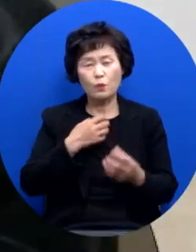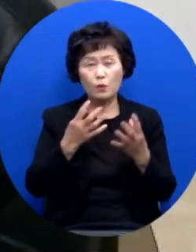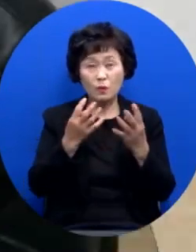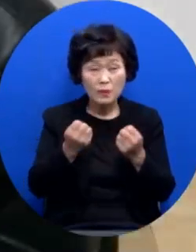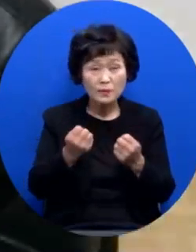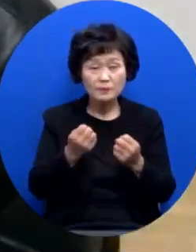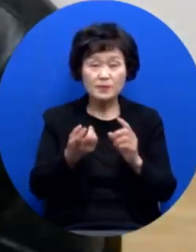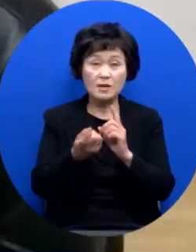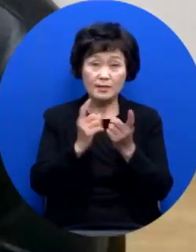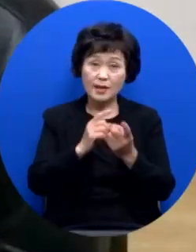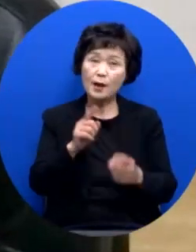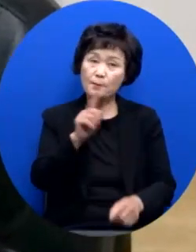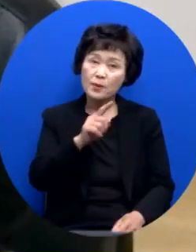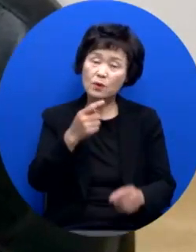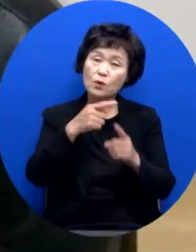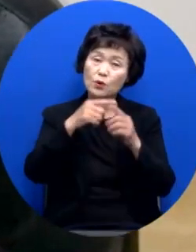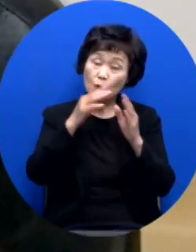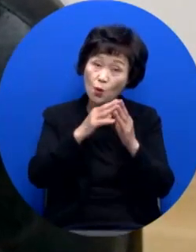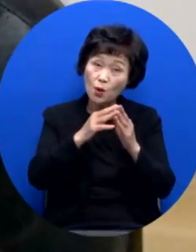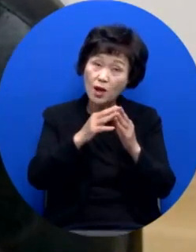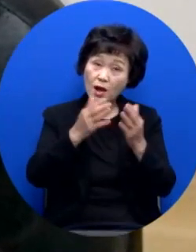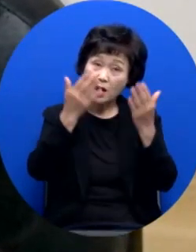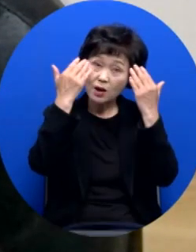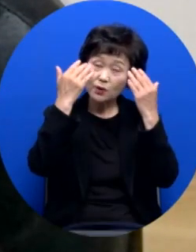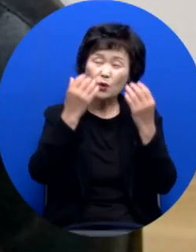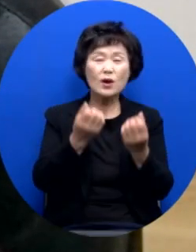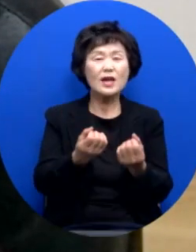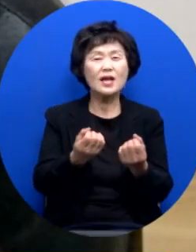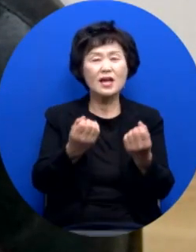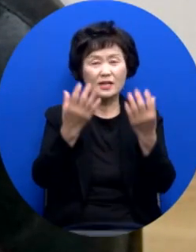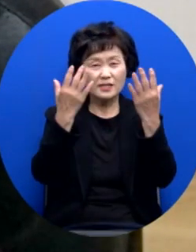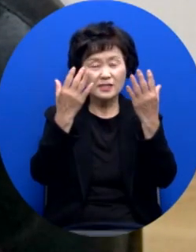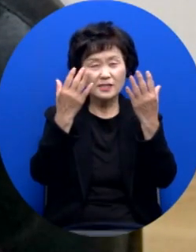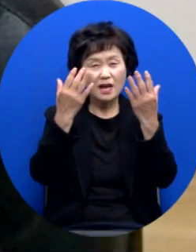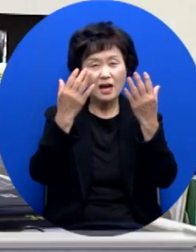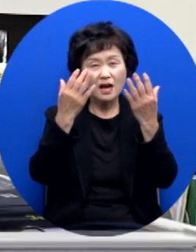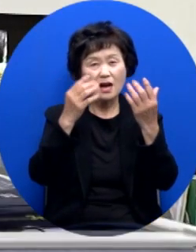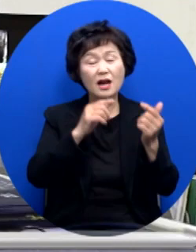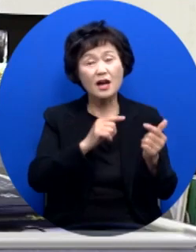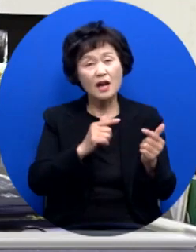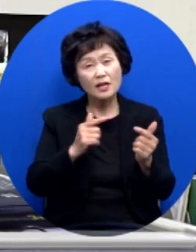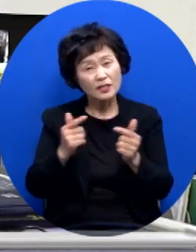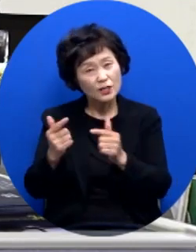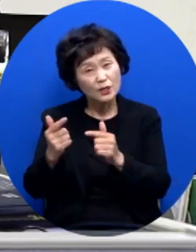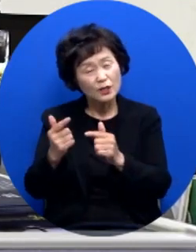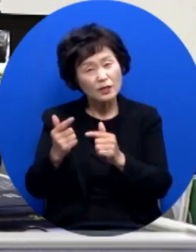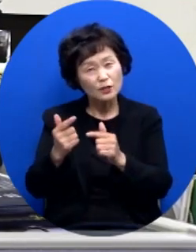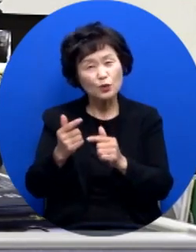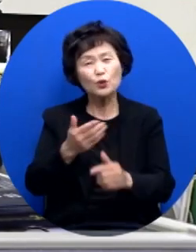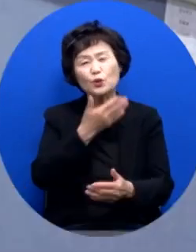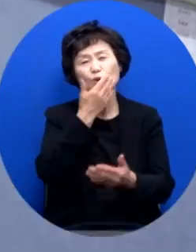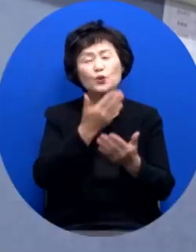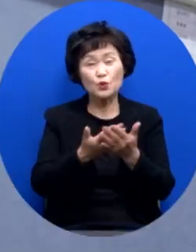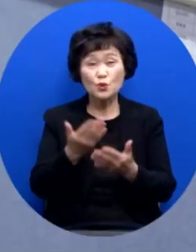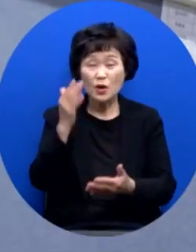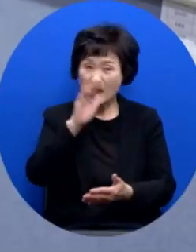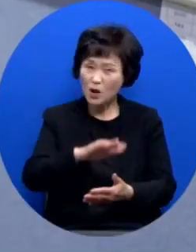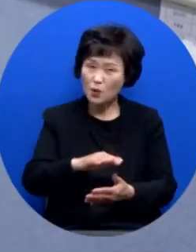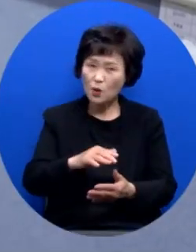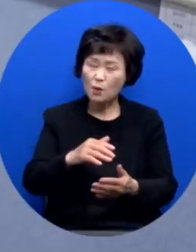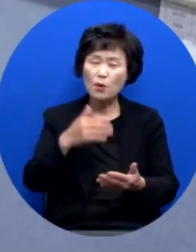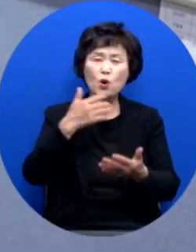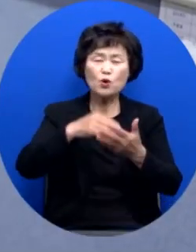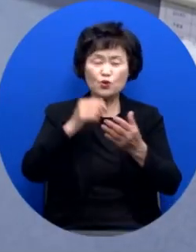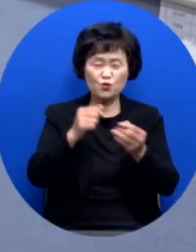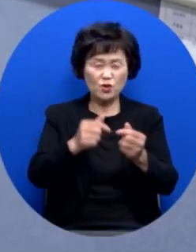하면 그 교회 학교를 어떤 행사나 이런 모양새 갖추는 쪽에서 머무르면 안 되고 숫자 세는 것에